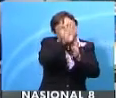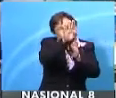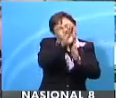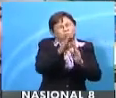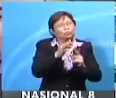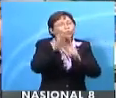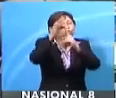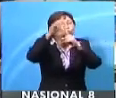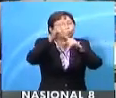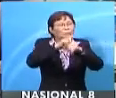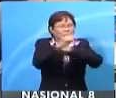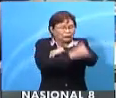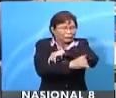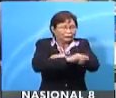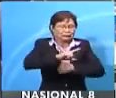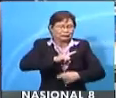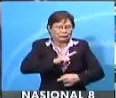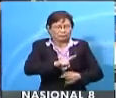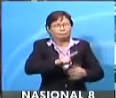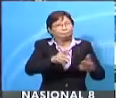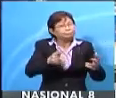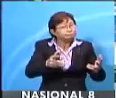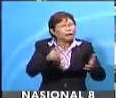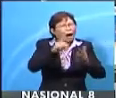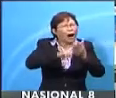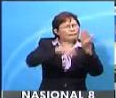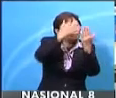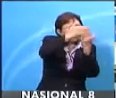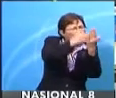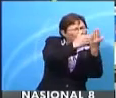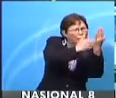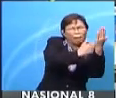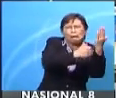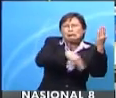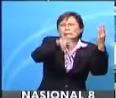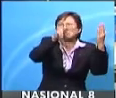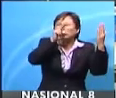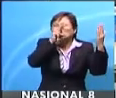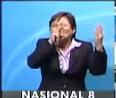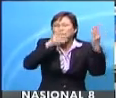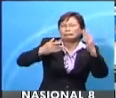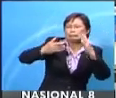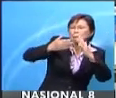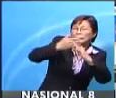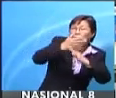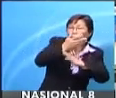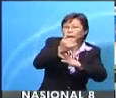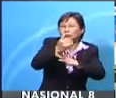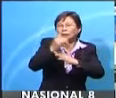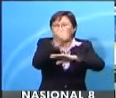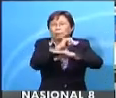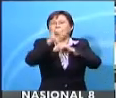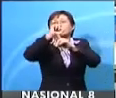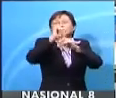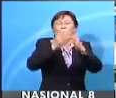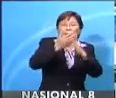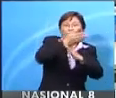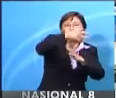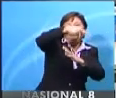khususnya negeri Islam. Apakah langkah yang lebih tegas melalui pertubuhan